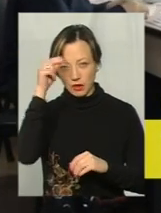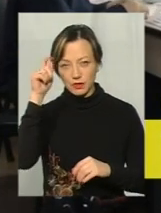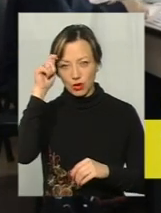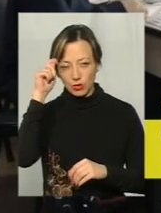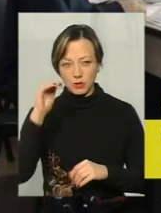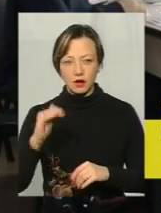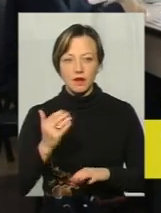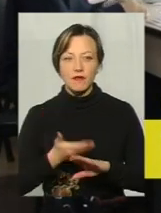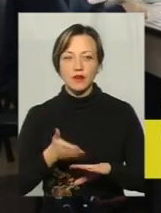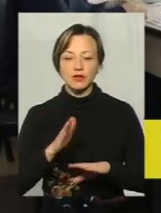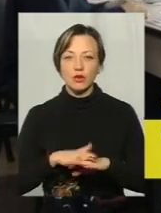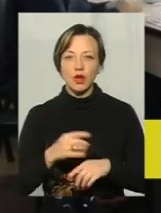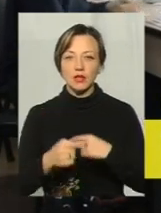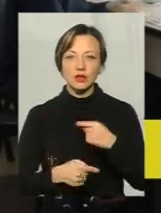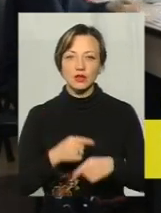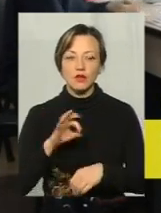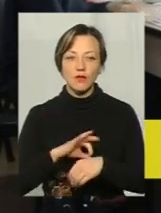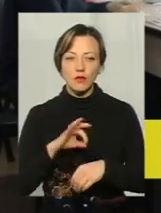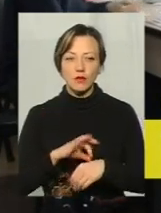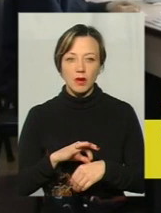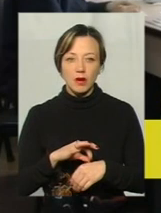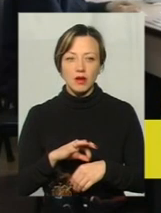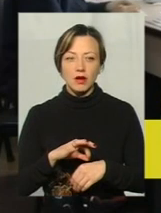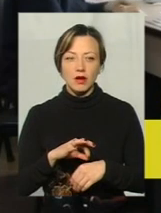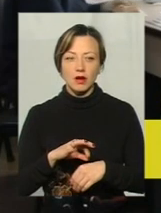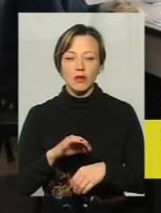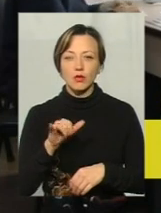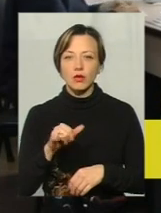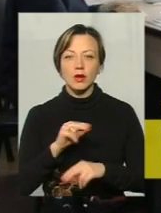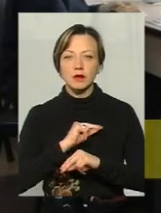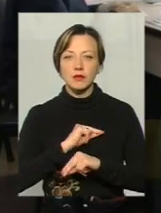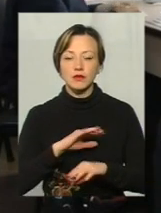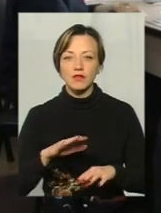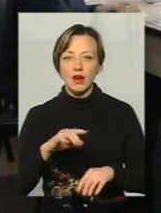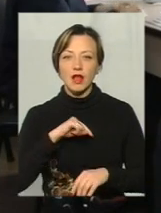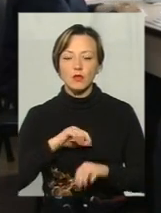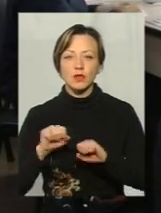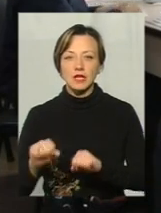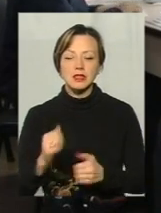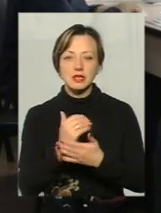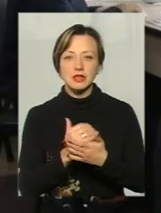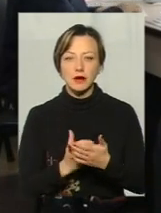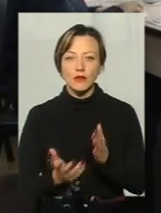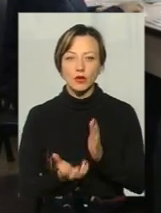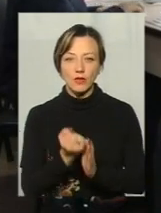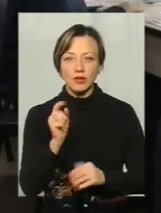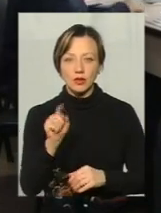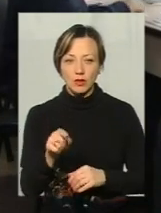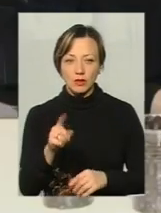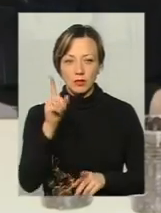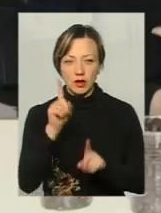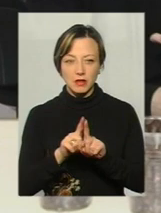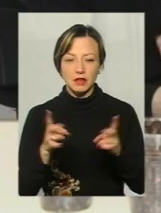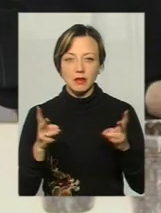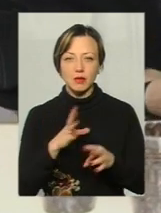хлопчик з важкою генетичною хворобою. У нього не працювала імунна система. Для того, щоб врятувати його і його братика,